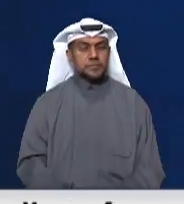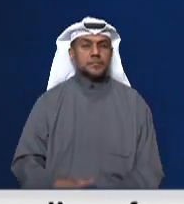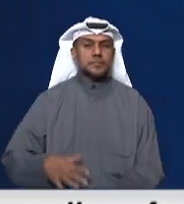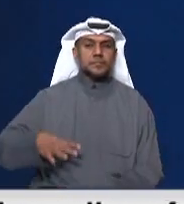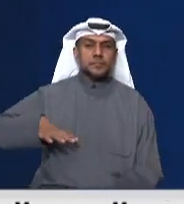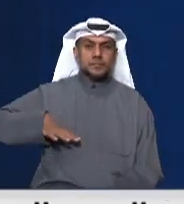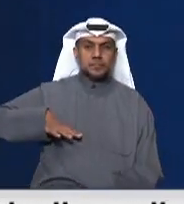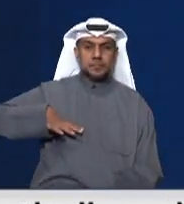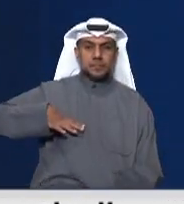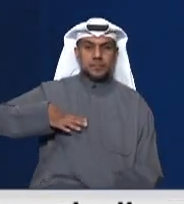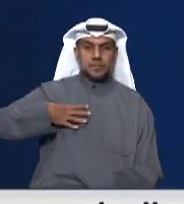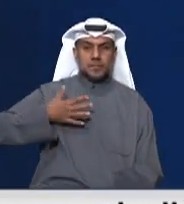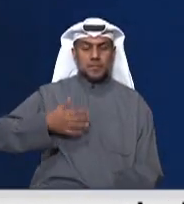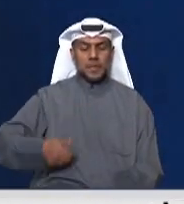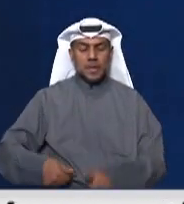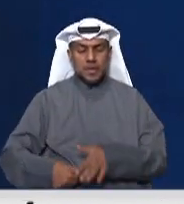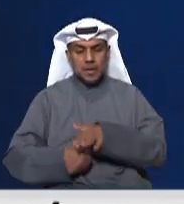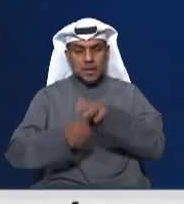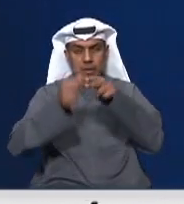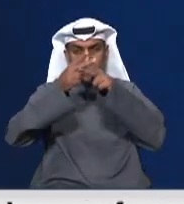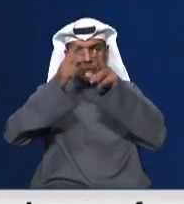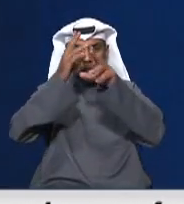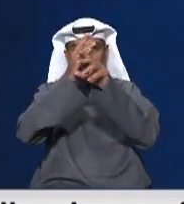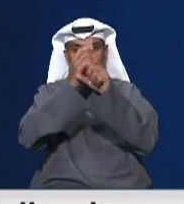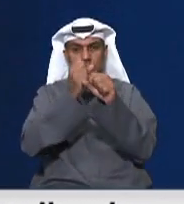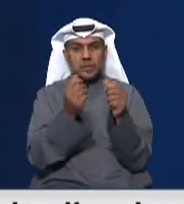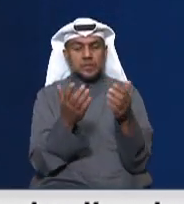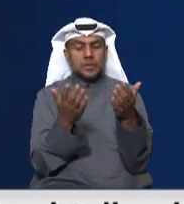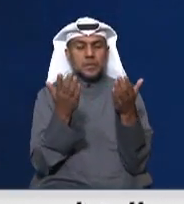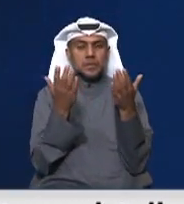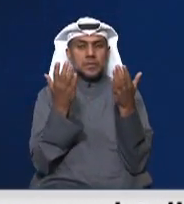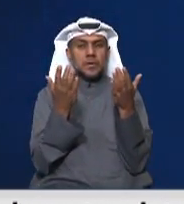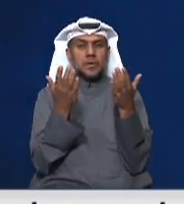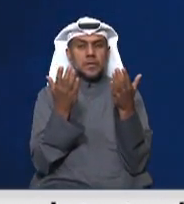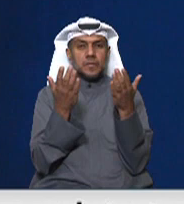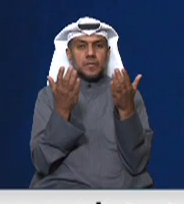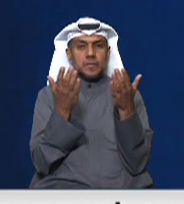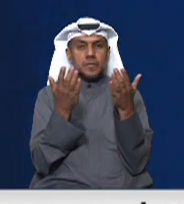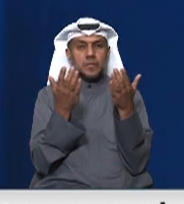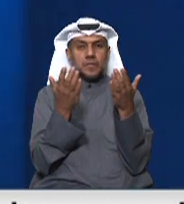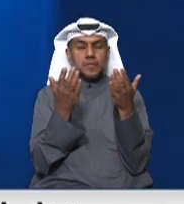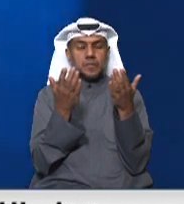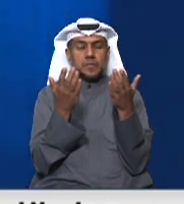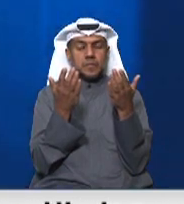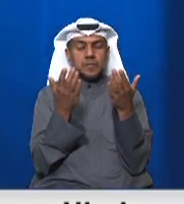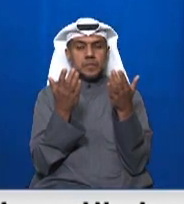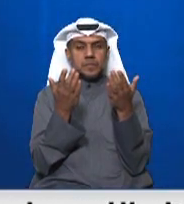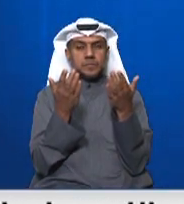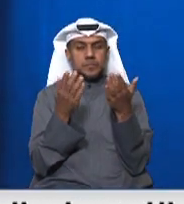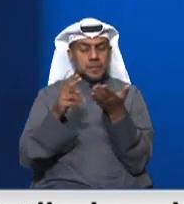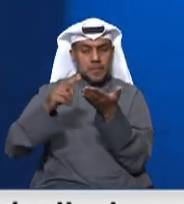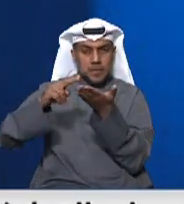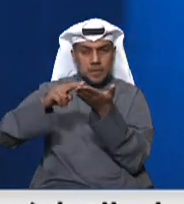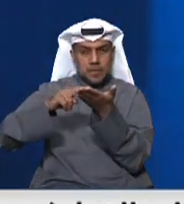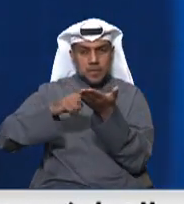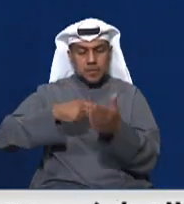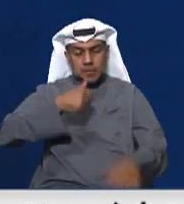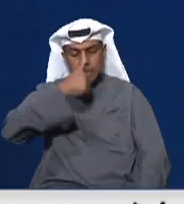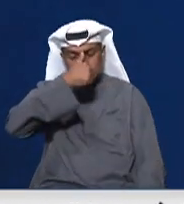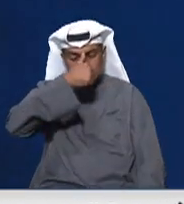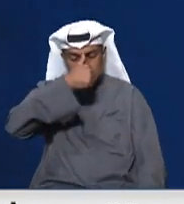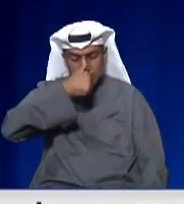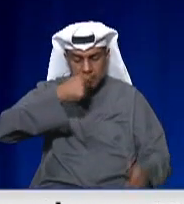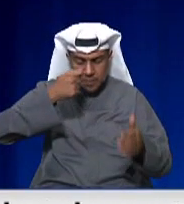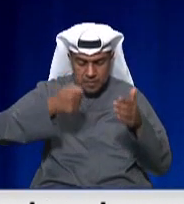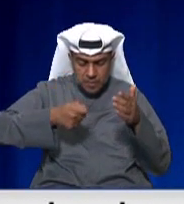تلقى حضرة صاحب السمو أمير البلاد الشيخ مشعل الأحمد الجابر الصباح حفظه الله ورعاه برقية تعزية